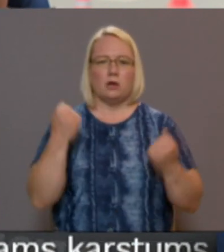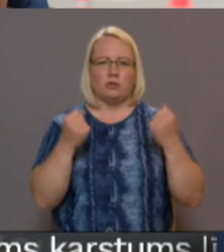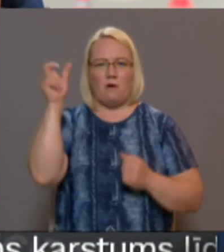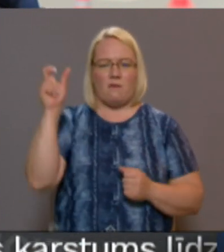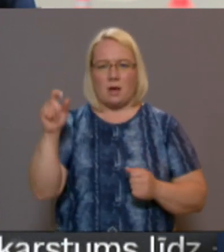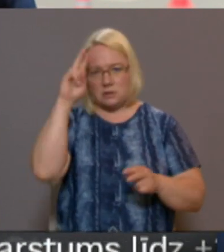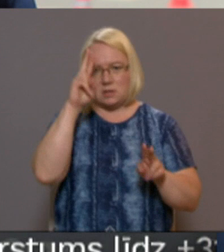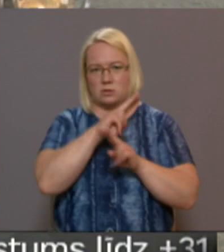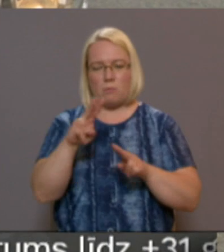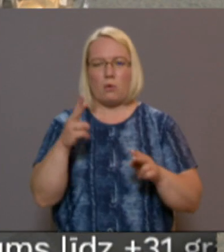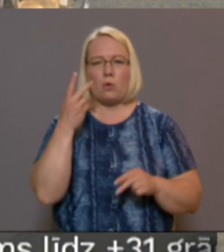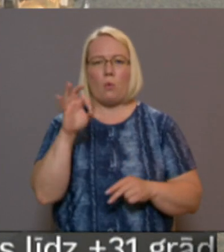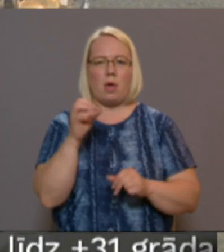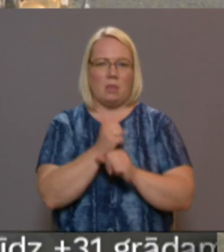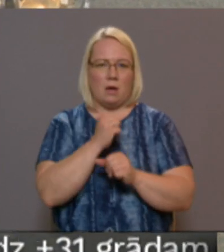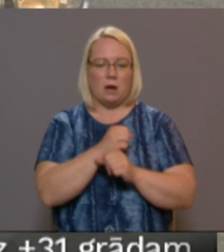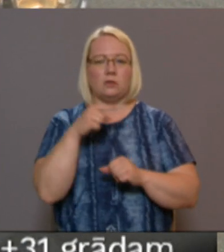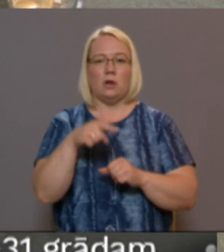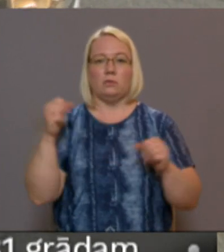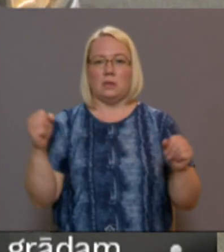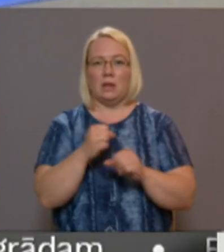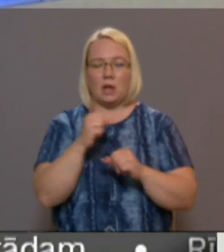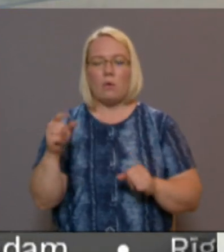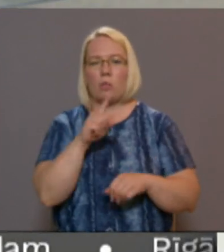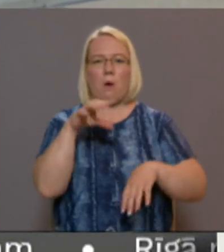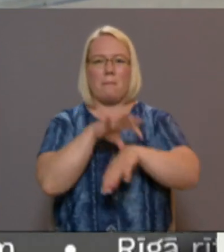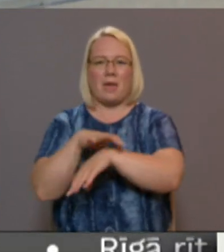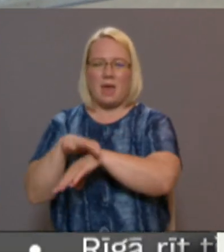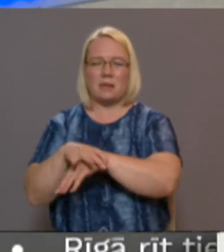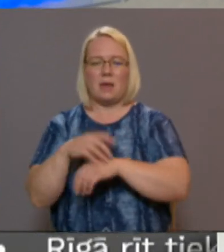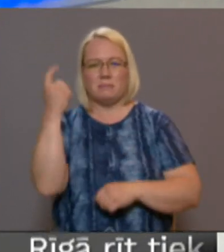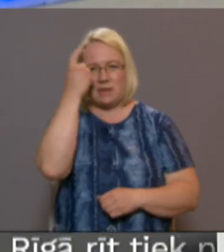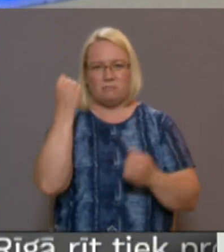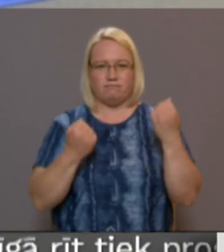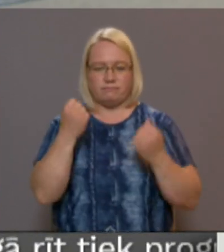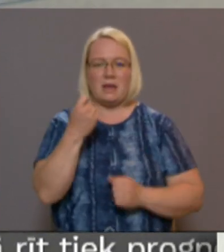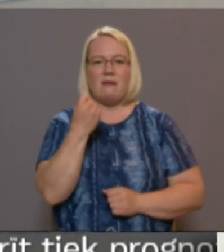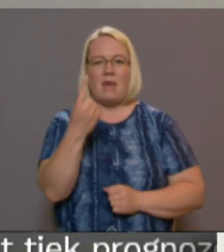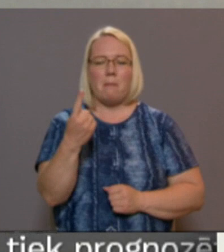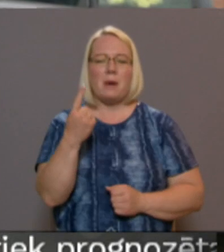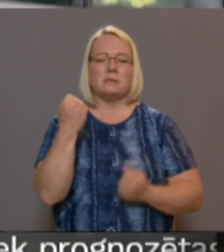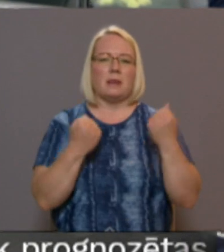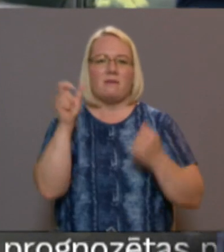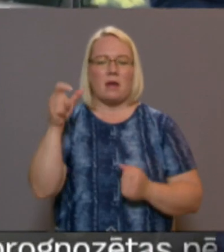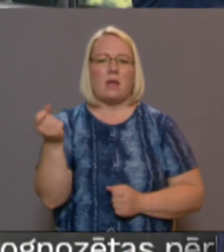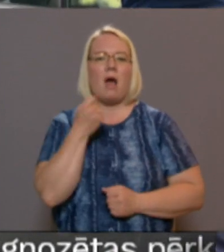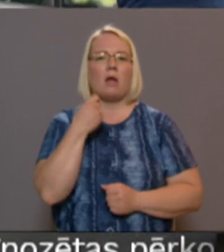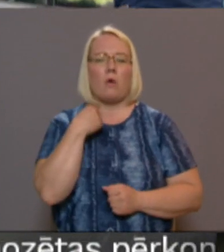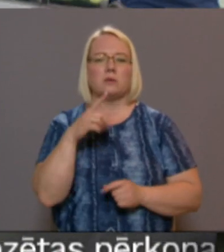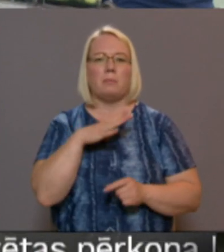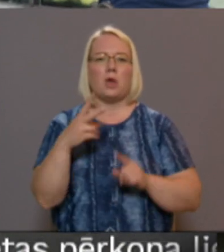kurš nesaprot, ko viņš dara. Šajos Jāņos no pieķertajiem dzērāju šoferiem 11 vadītājiem alkohola koncentrācija